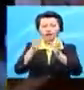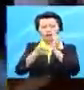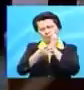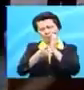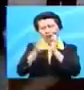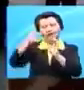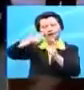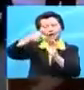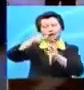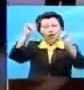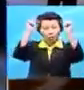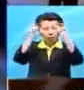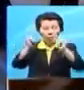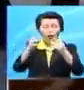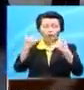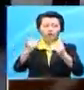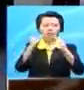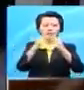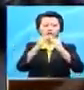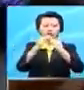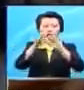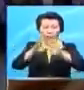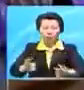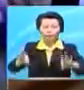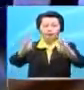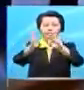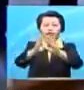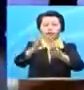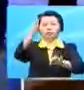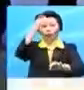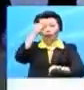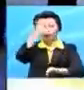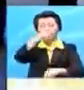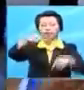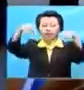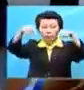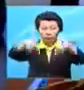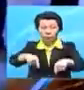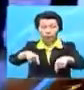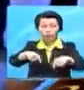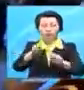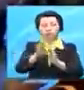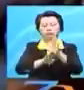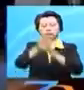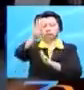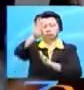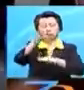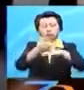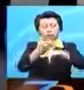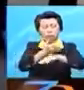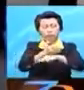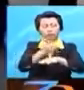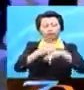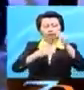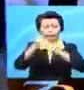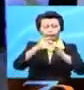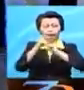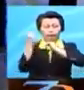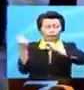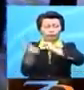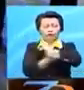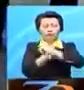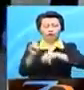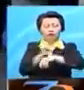gas dan terkini ianya merupakan bandar yang terpenting kerana di sinilah pembangunan ataupun taman perindustrian sama